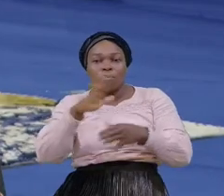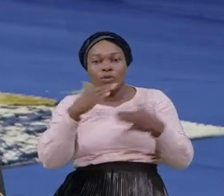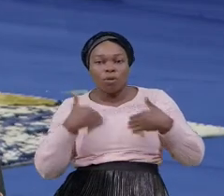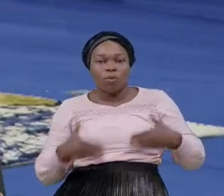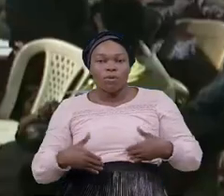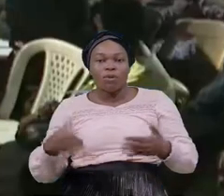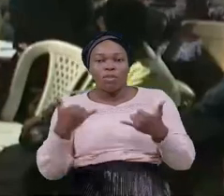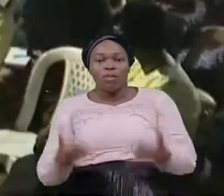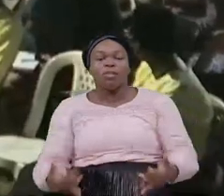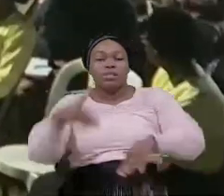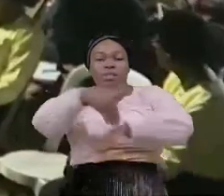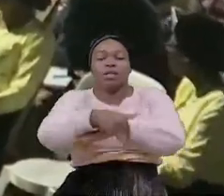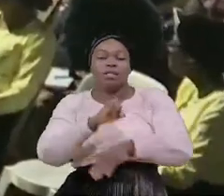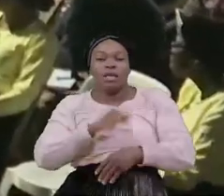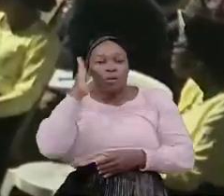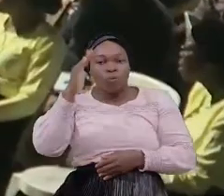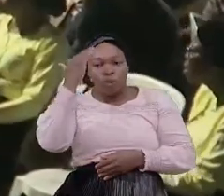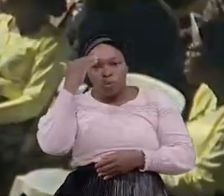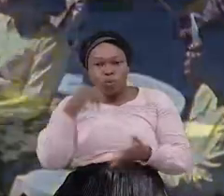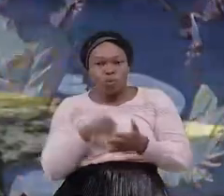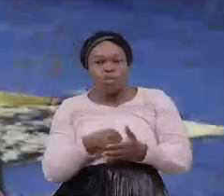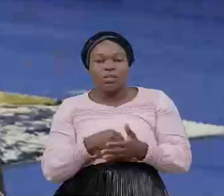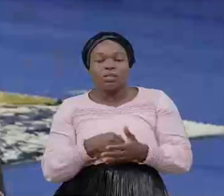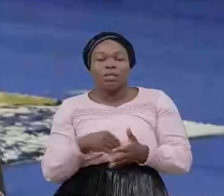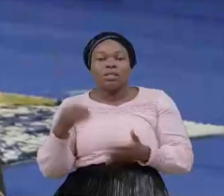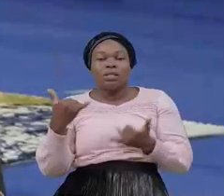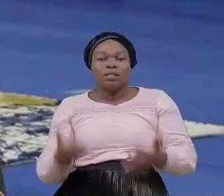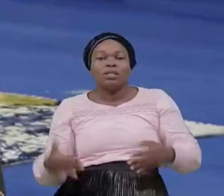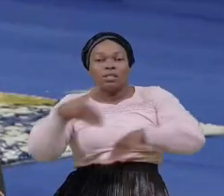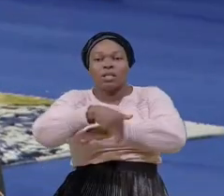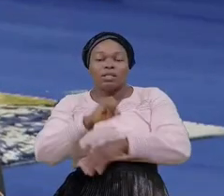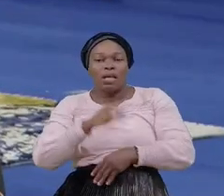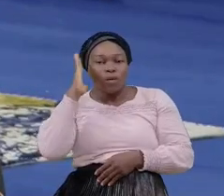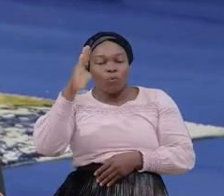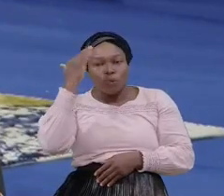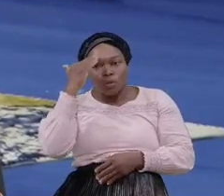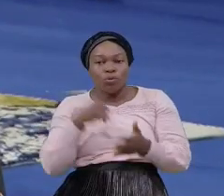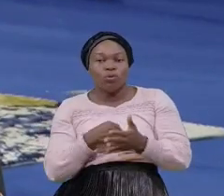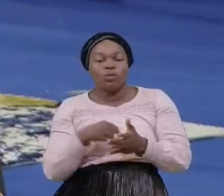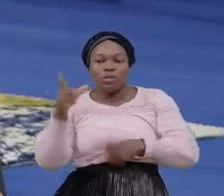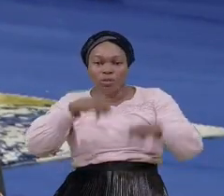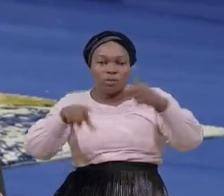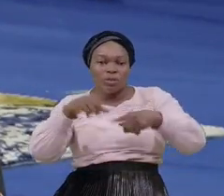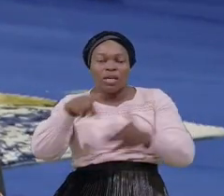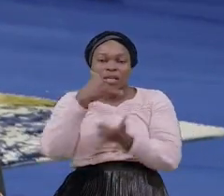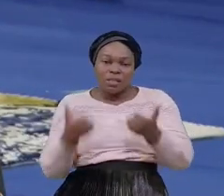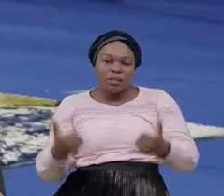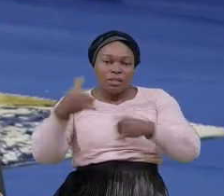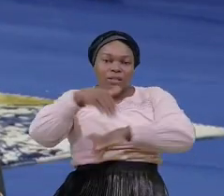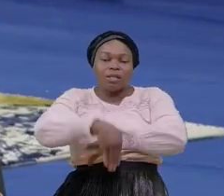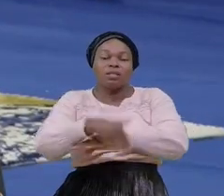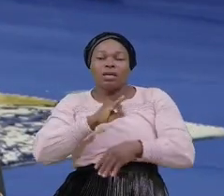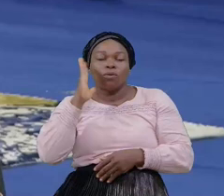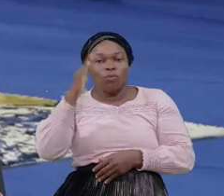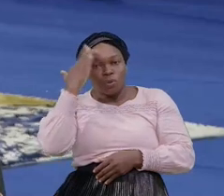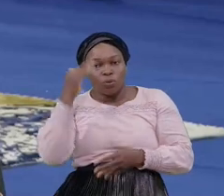le saurai. Ce soir, je le saurai. Et or, afin que vous sachiez